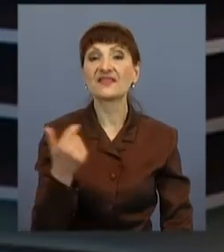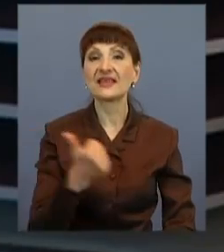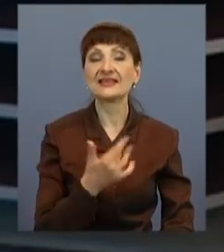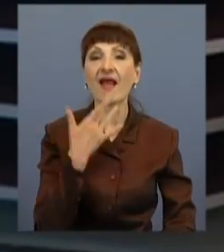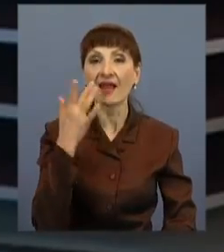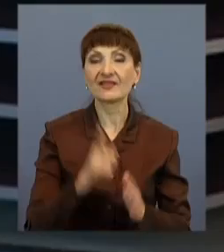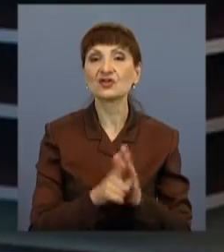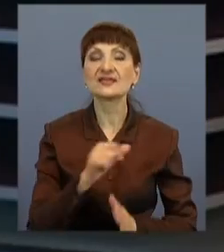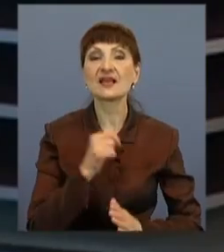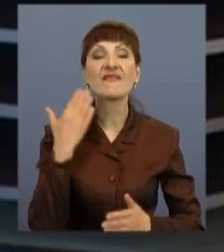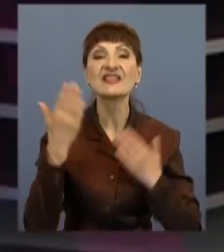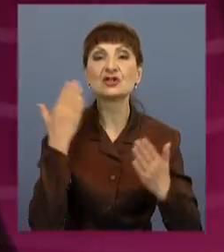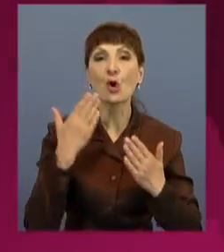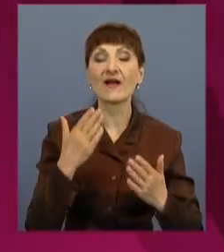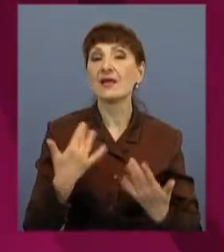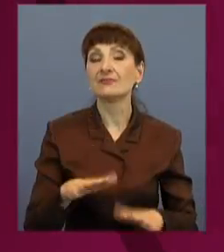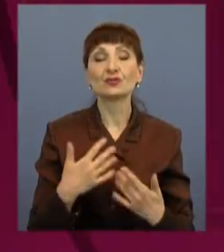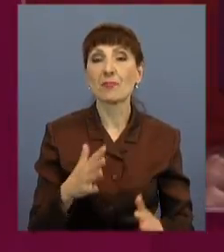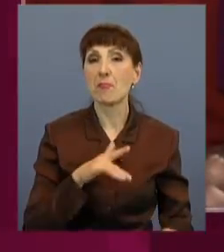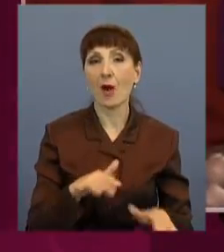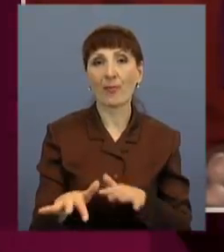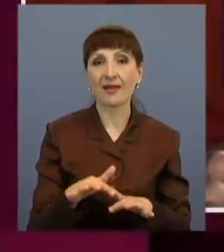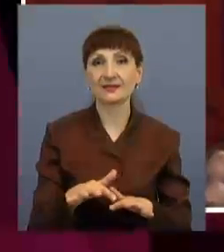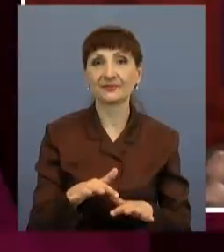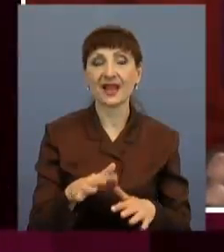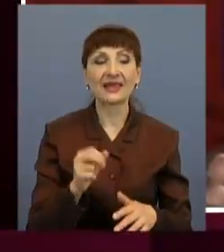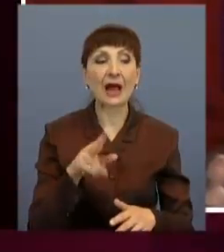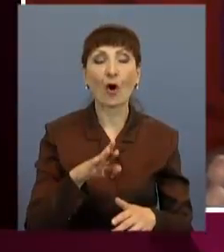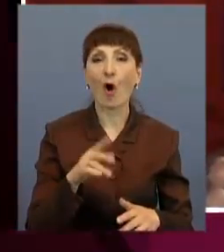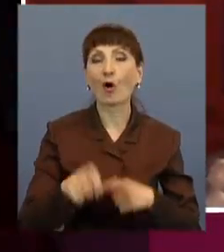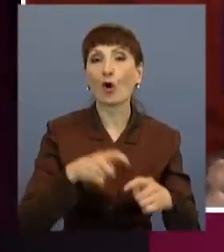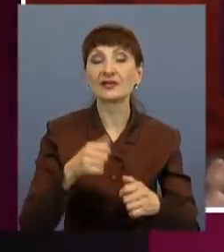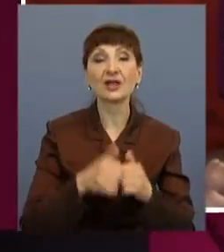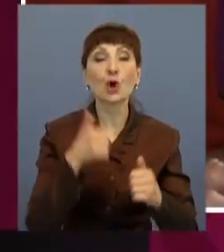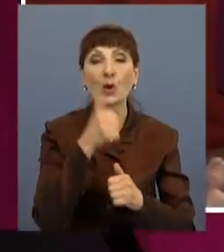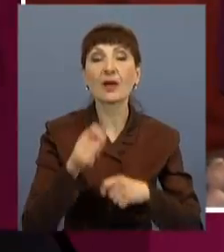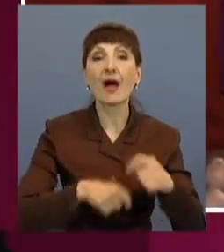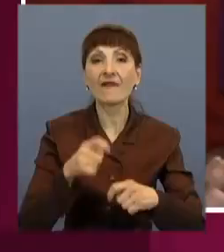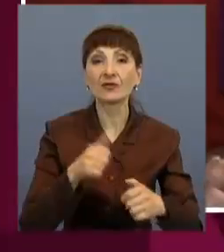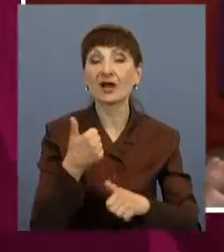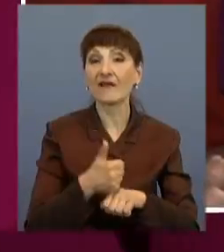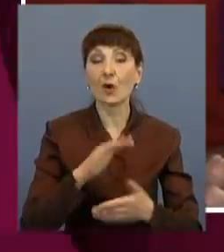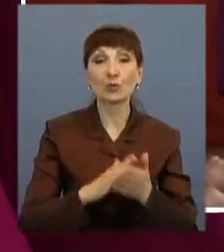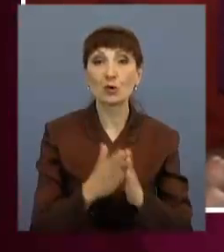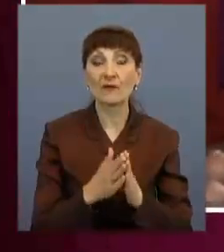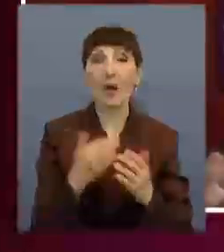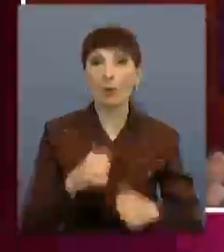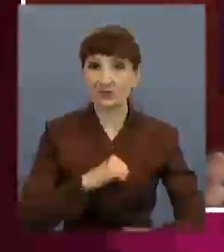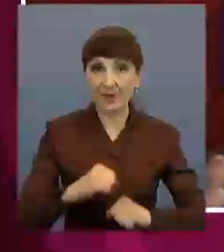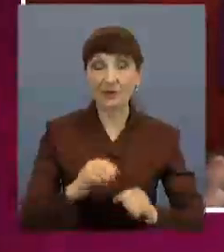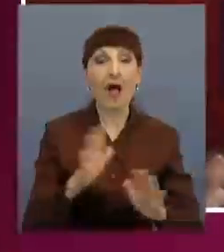лета начнется с самого веселого и безудержного мероприятия – «Ярко-кросс» – ежегодный марафон, где главное условие не просто пронестись,